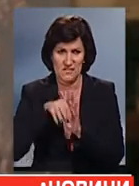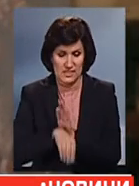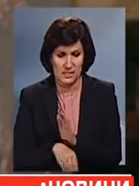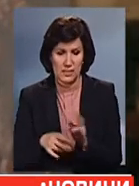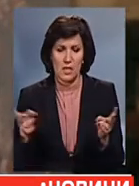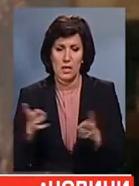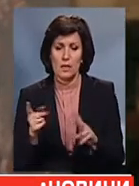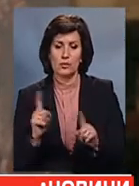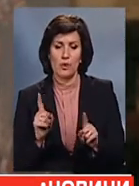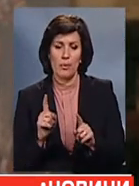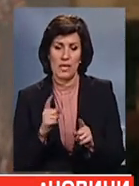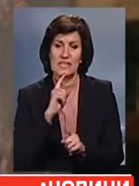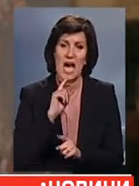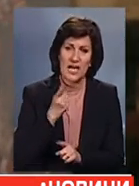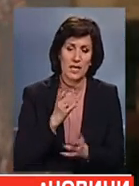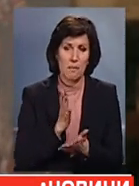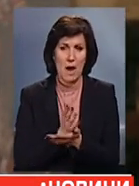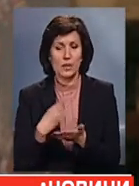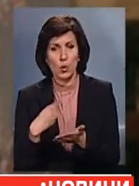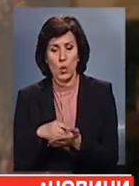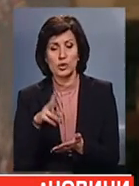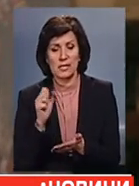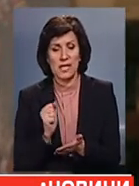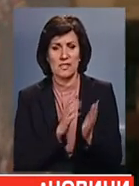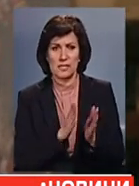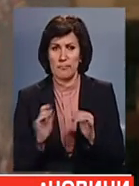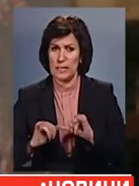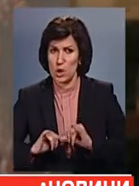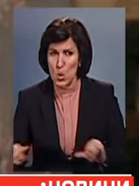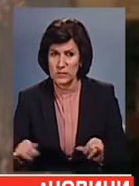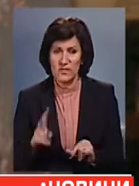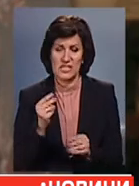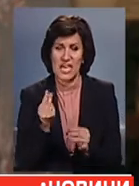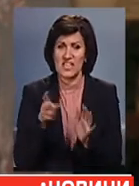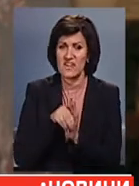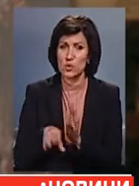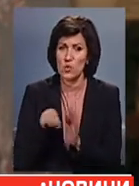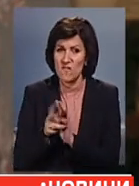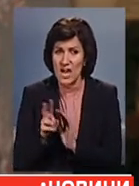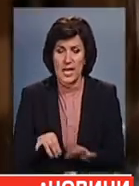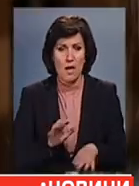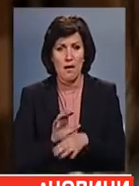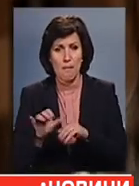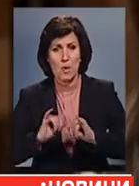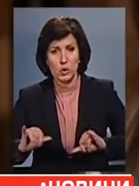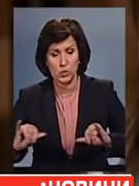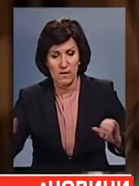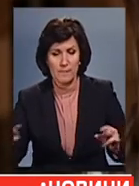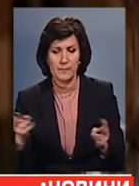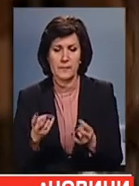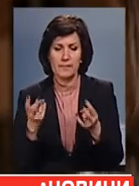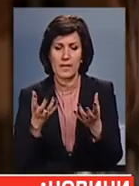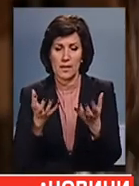бренду необхідно, хоч би на рік, мати кошти на стабільний розвиток, на інвестування, на просування. Я думаю, просто